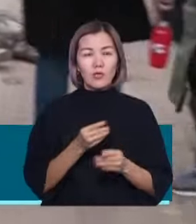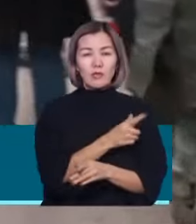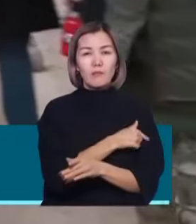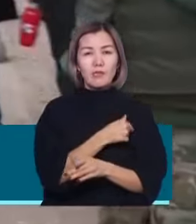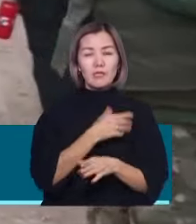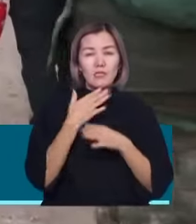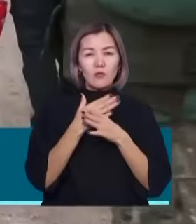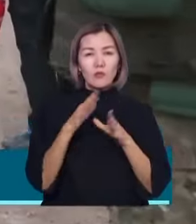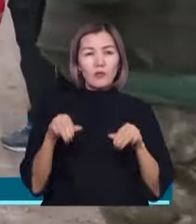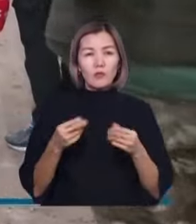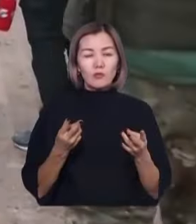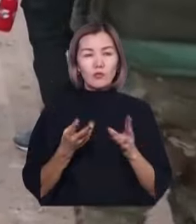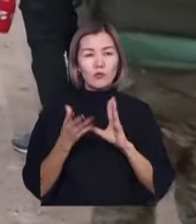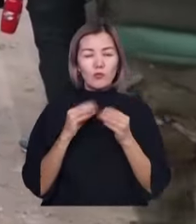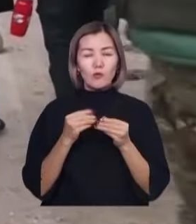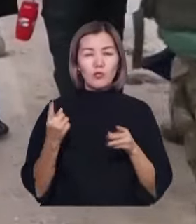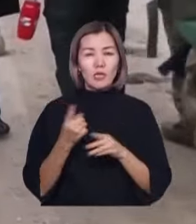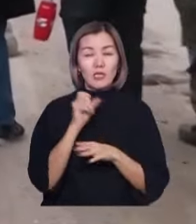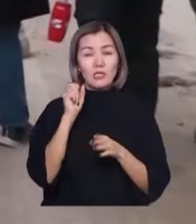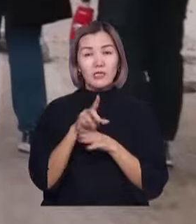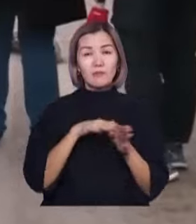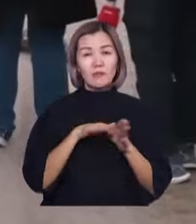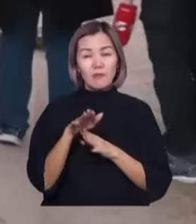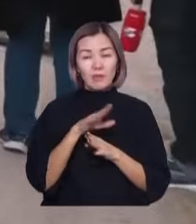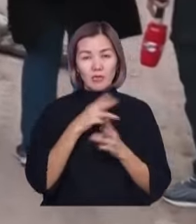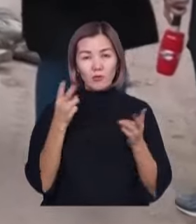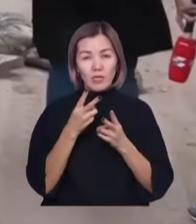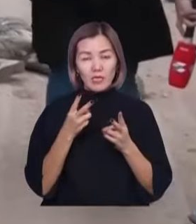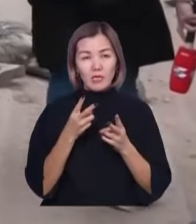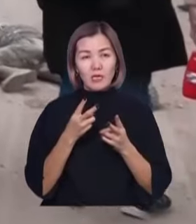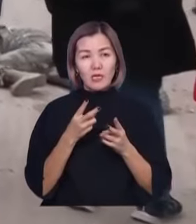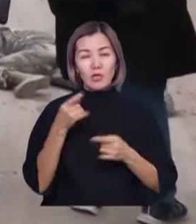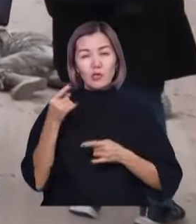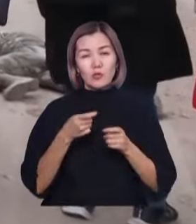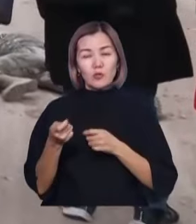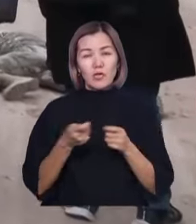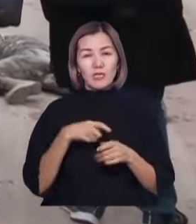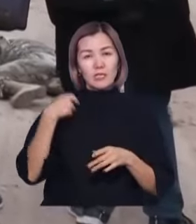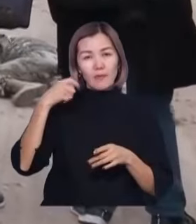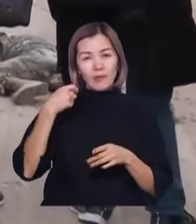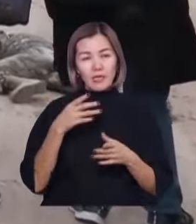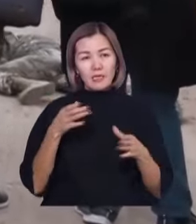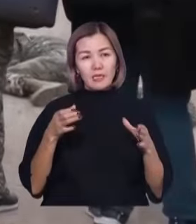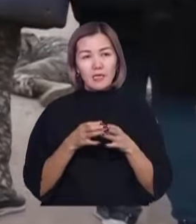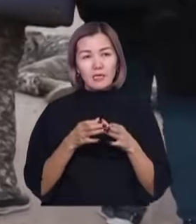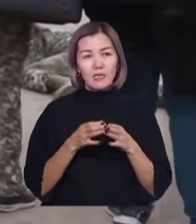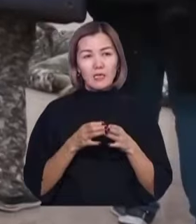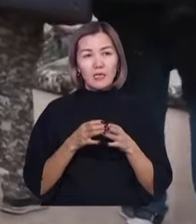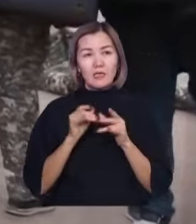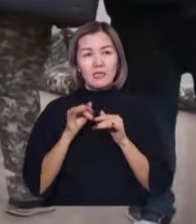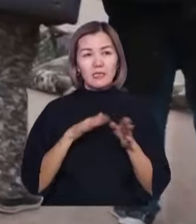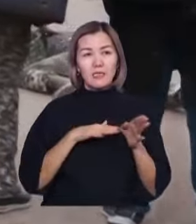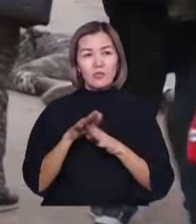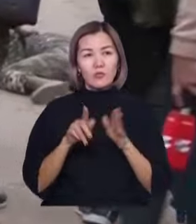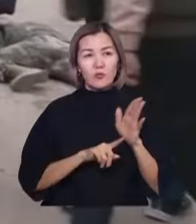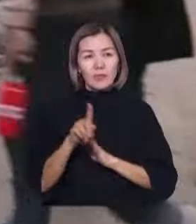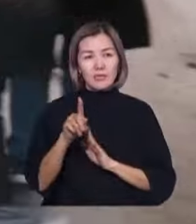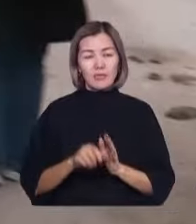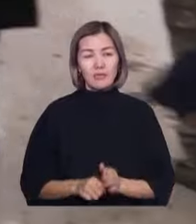медициналық көмек көрсету бойынша алғашқы тапсырма берілді. Журналистер қауымы жаңа операторлар сол істі іске асыруға кірісті.